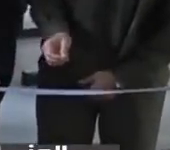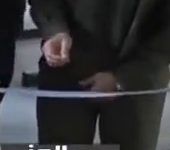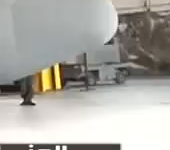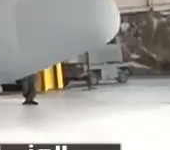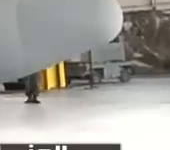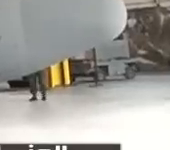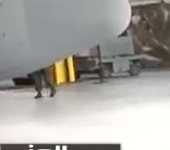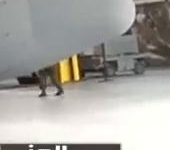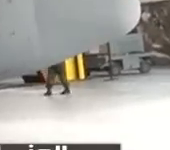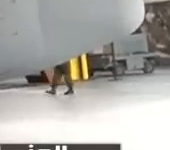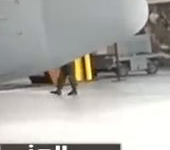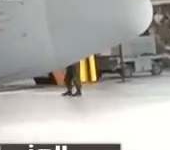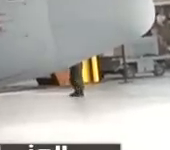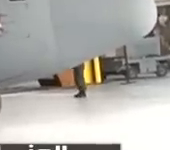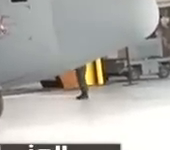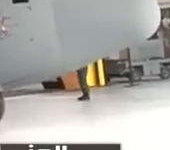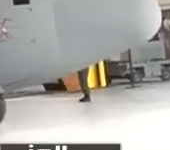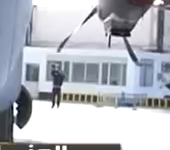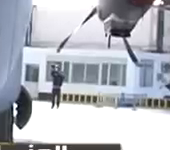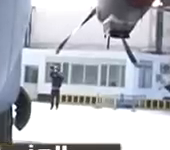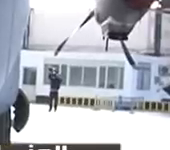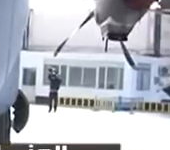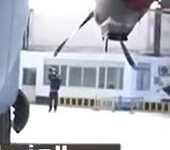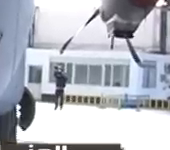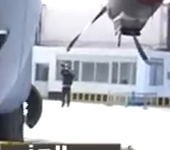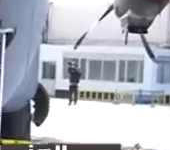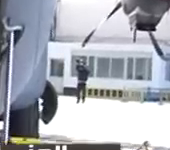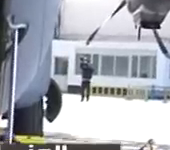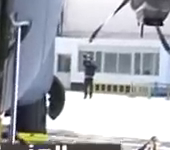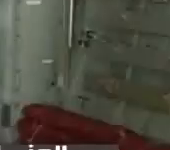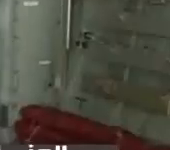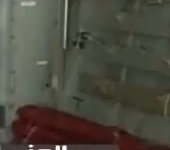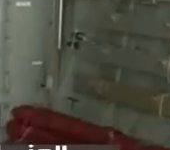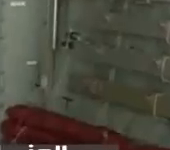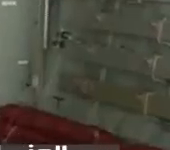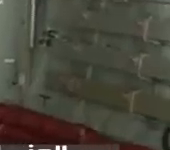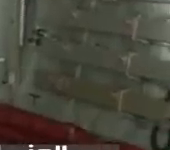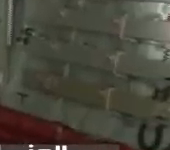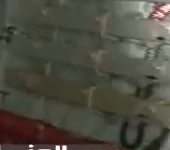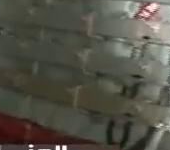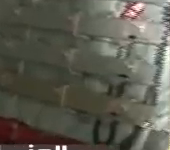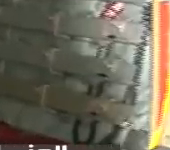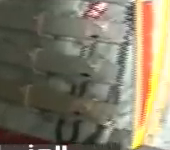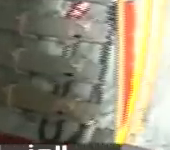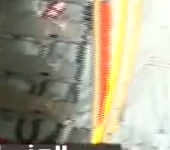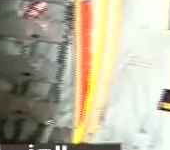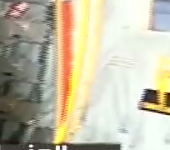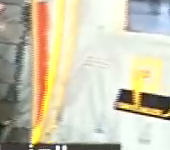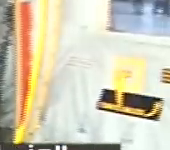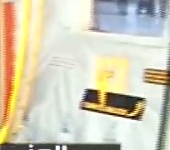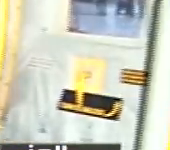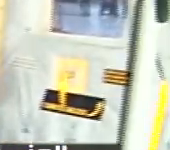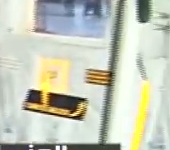تونس تتسلم طائرة نقل ثانية لتعزيز القدرات العملياتية لجيش الطيران.